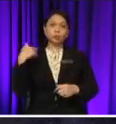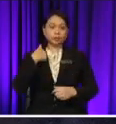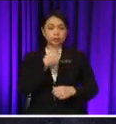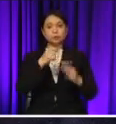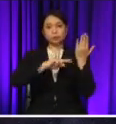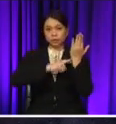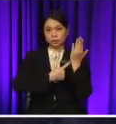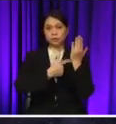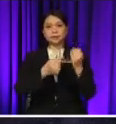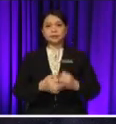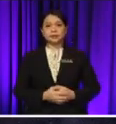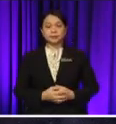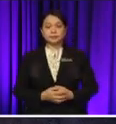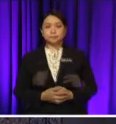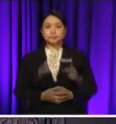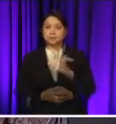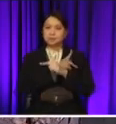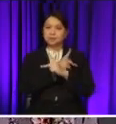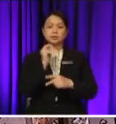Cikgu Terima kasih